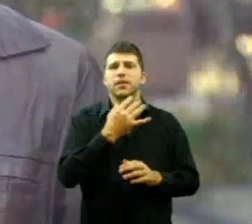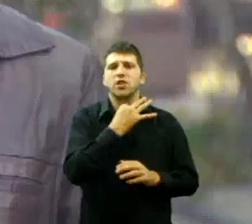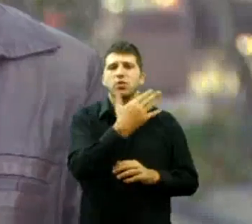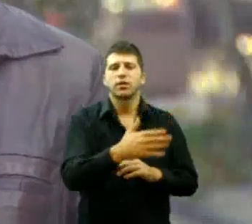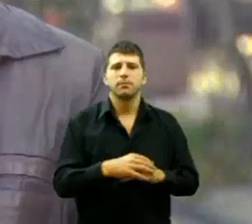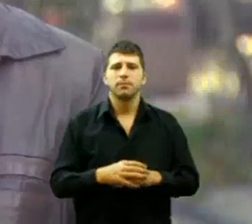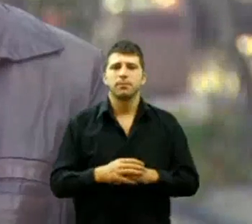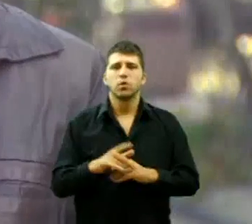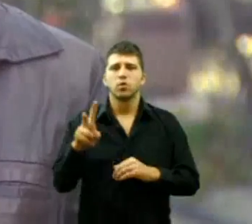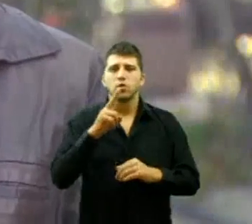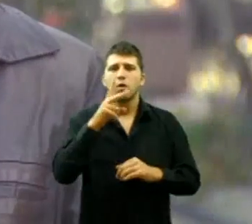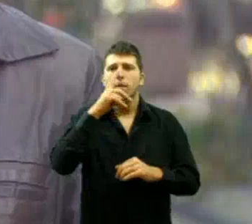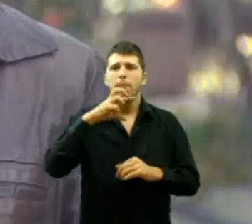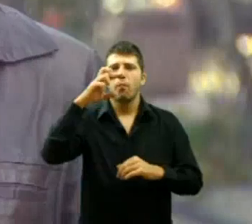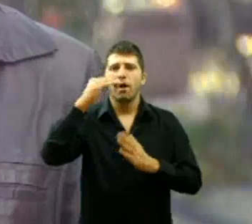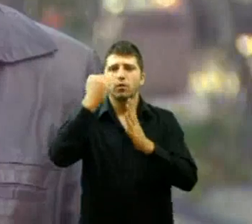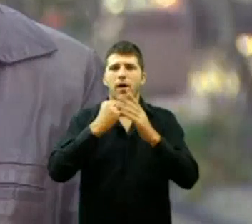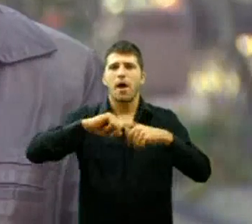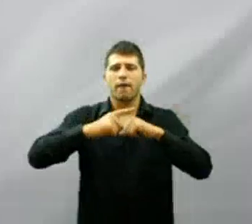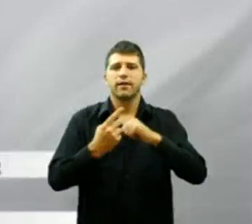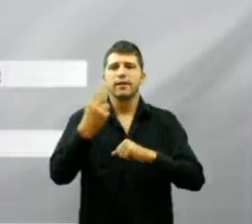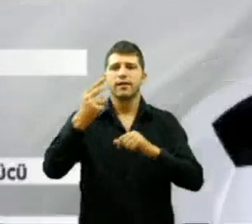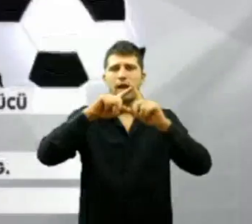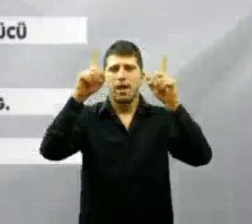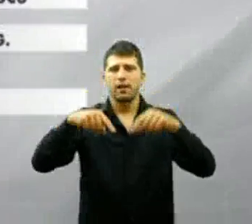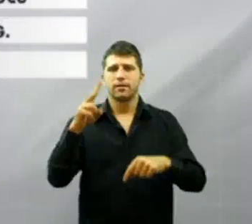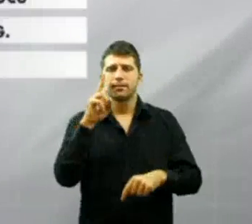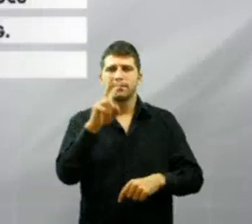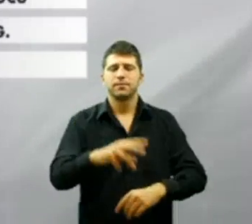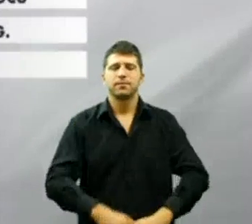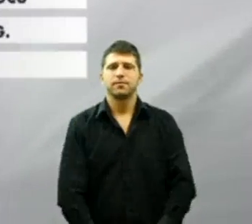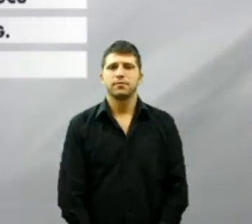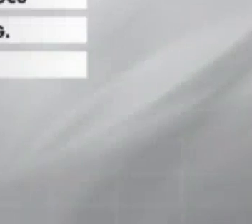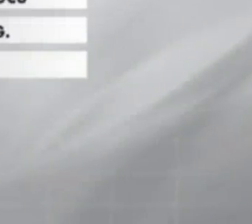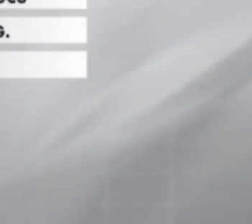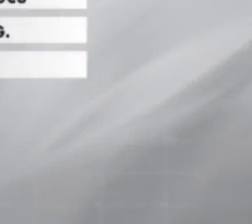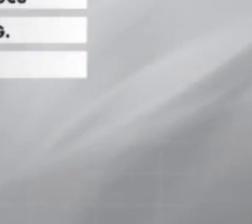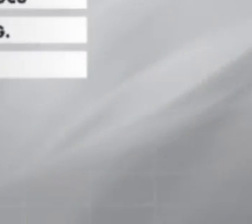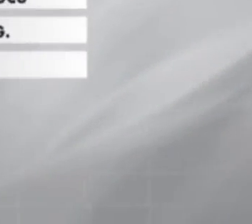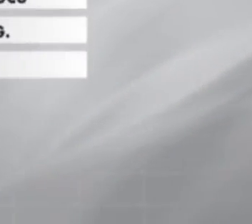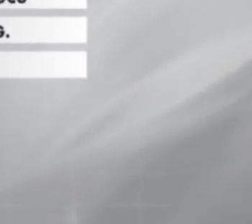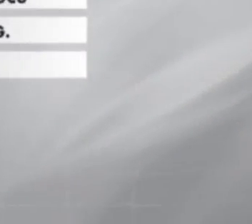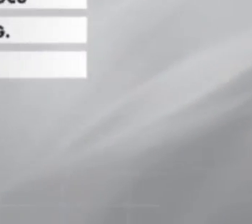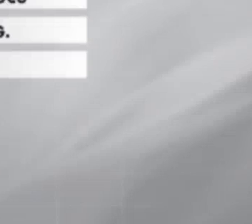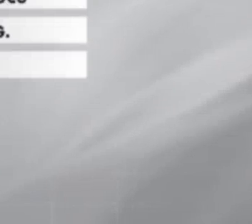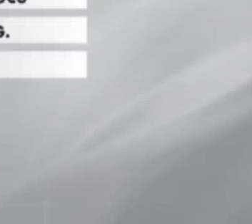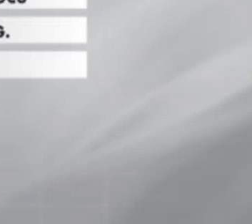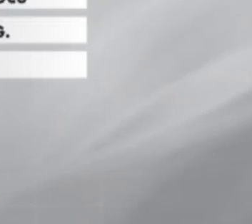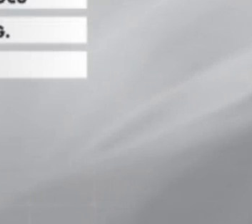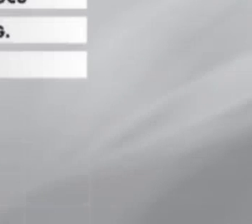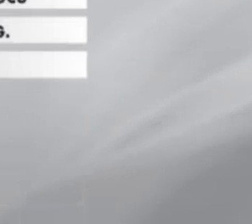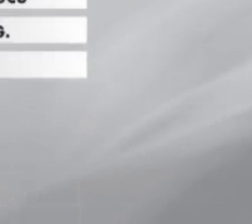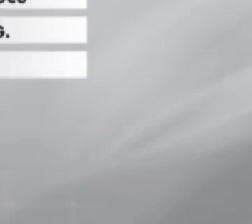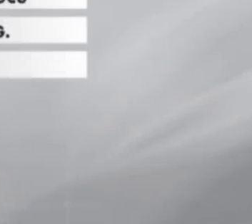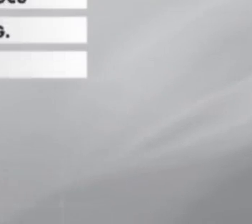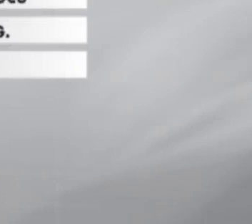Sonuçlar, mekan açık alan ve Cem Çınar anons yapıyor. Bedensel Engelliler Spor Federasyonu Ampute Futbol Süper Ligi